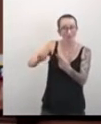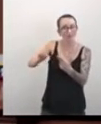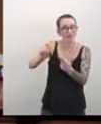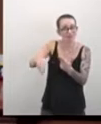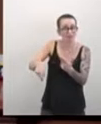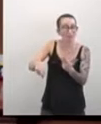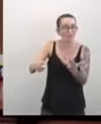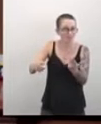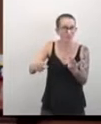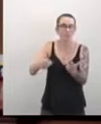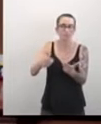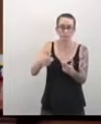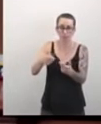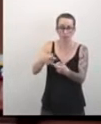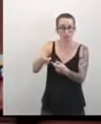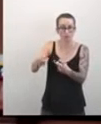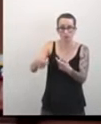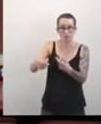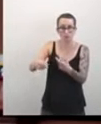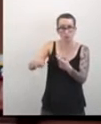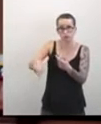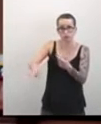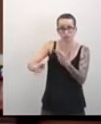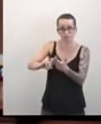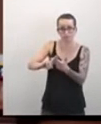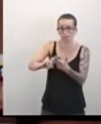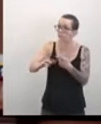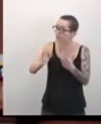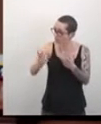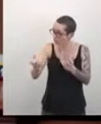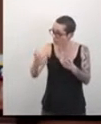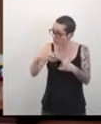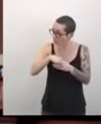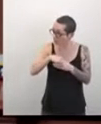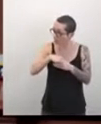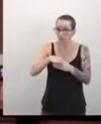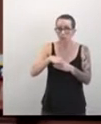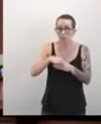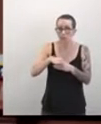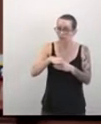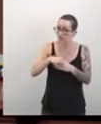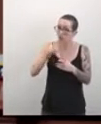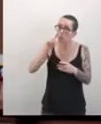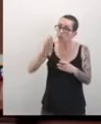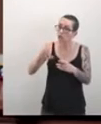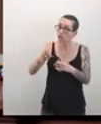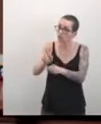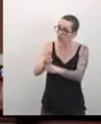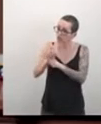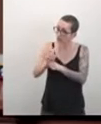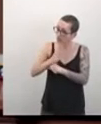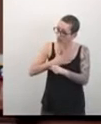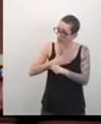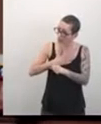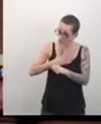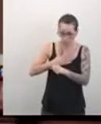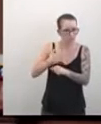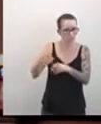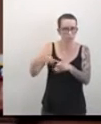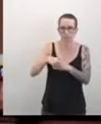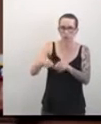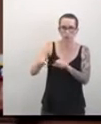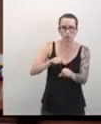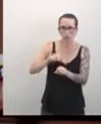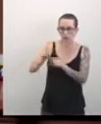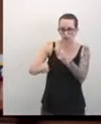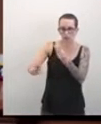questionnaire qui deviendra une condition sine qua non de leur participation aux consultations d'emprunt de la ville. Il s'agit donc d'une mise